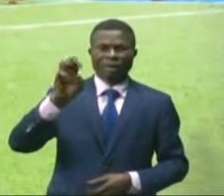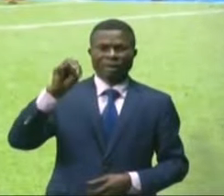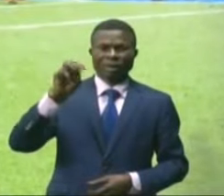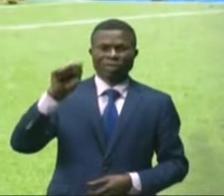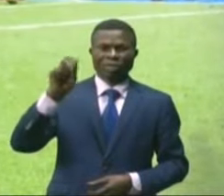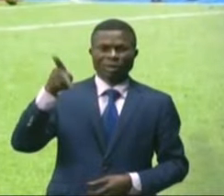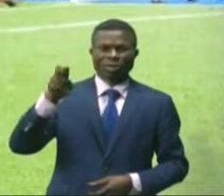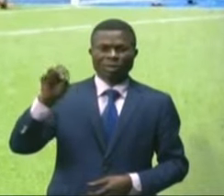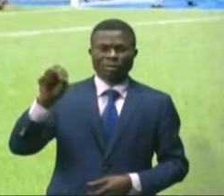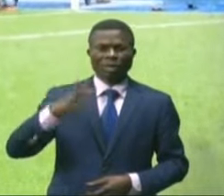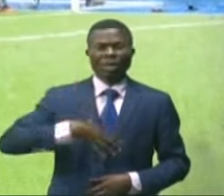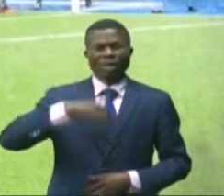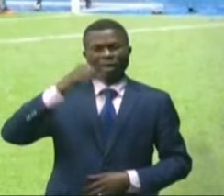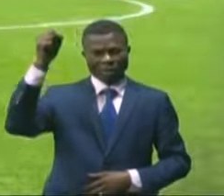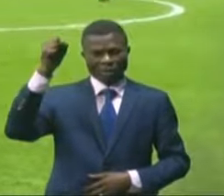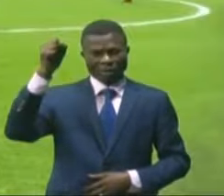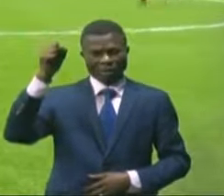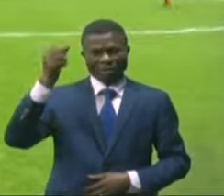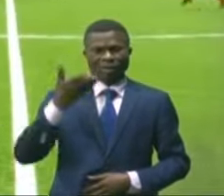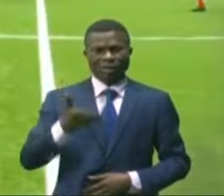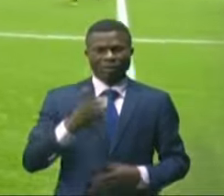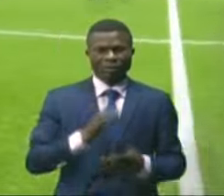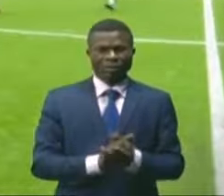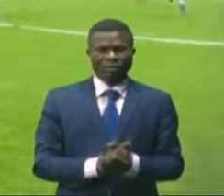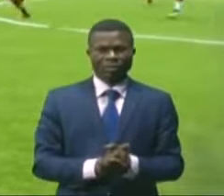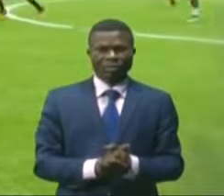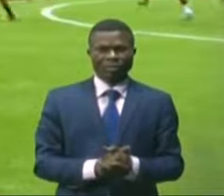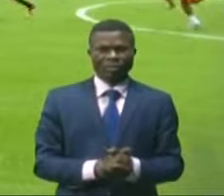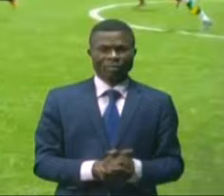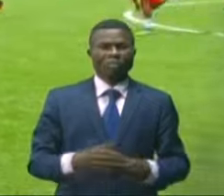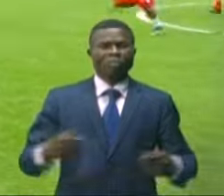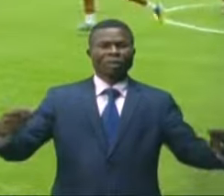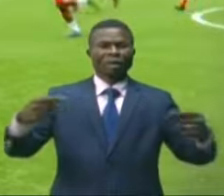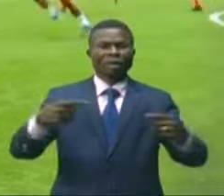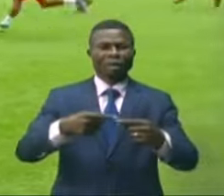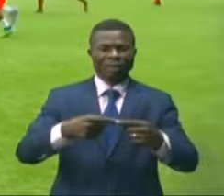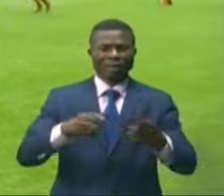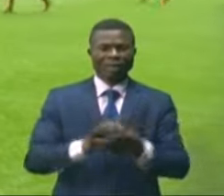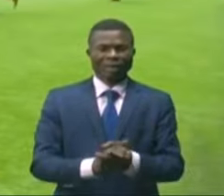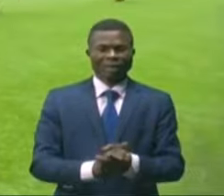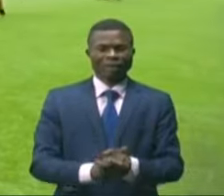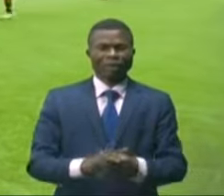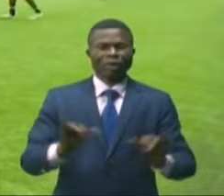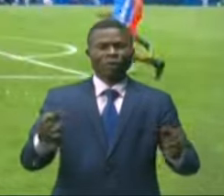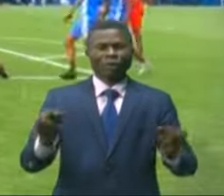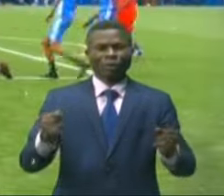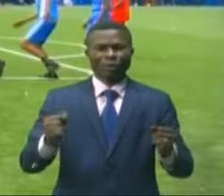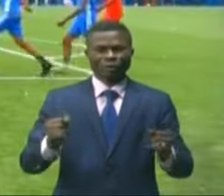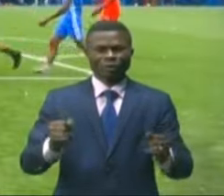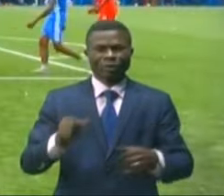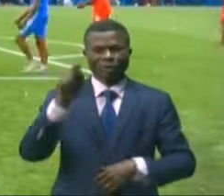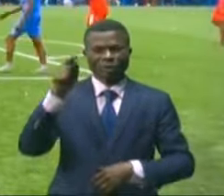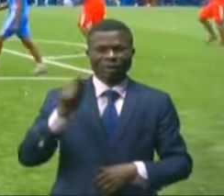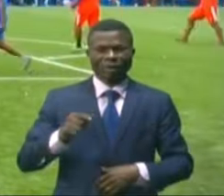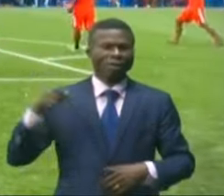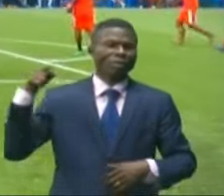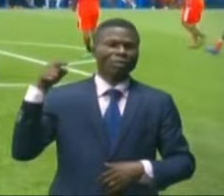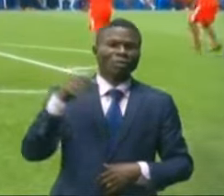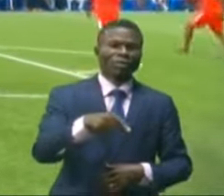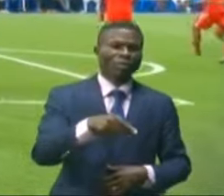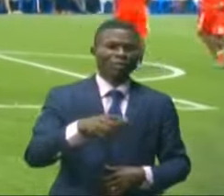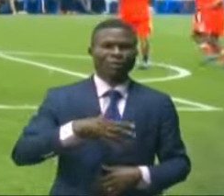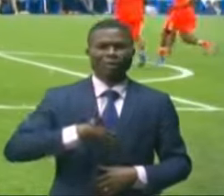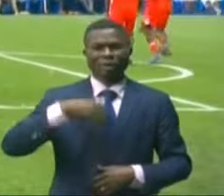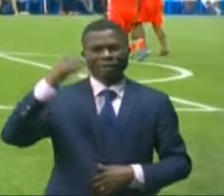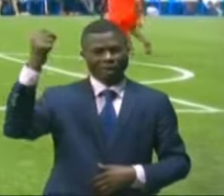Le Cri des Orphelins sans faille, dominant leur adversaire avec un score final de 2-1, assurant leur place en